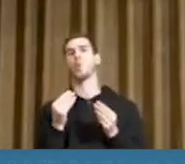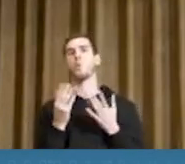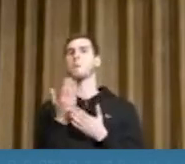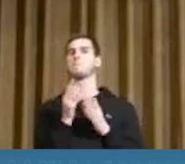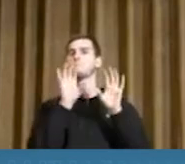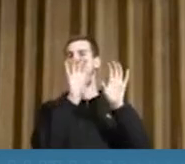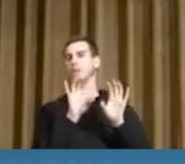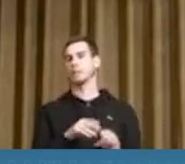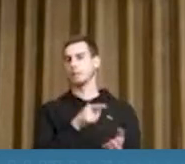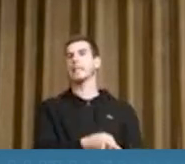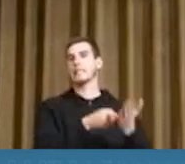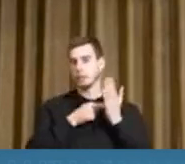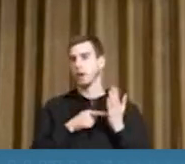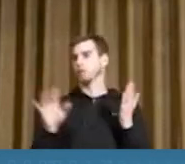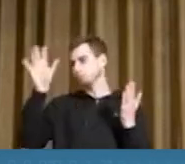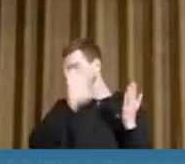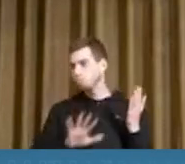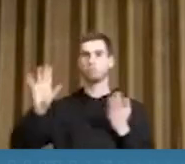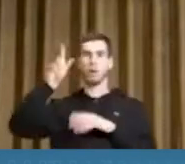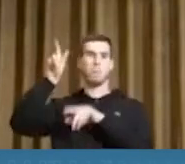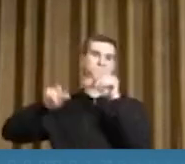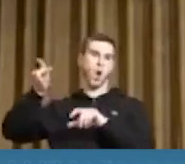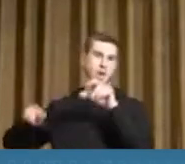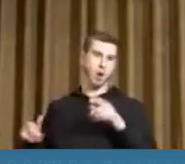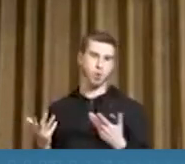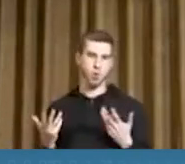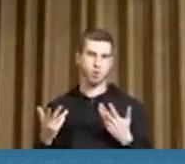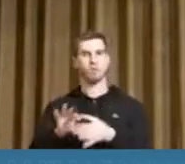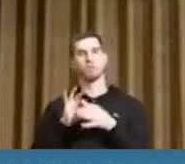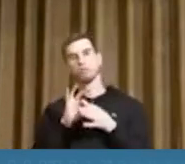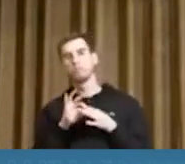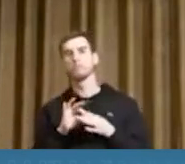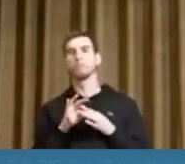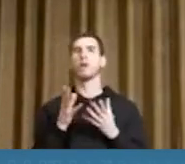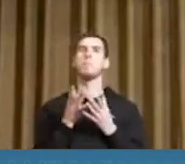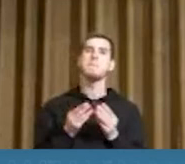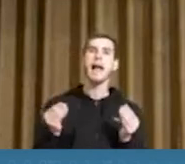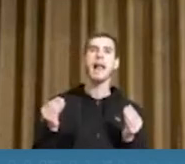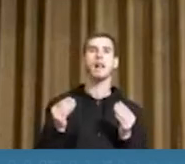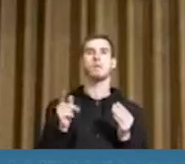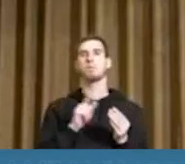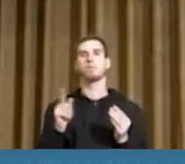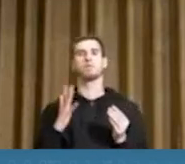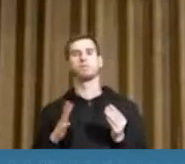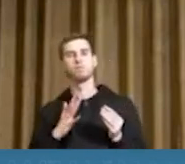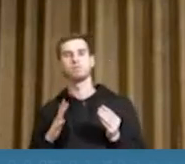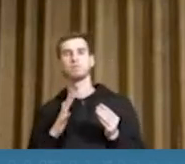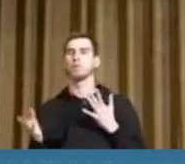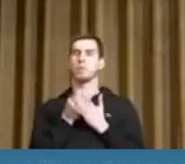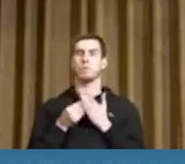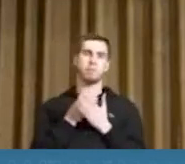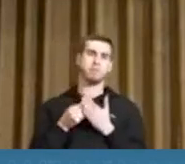der Gesamtbevölkerung kennen, was jetzt die Zusammensetzung der Beschwerden im milden bis moderaten Bereich